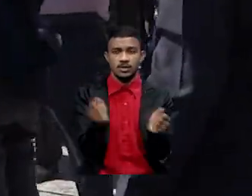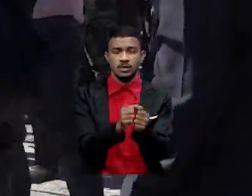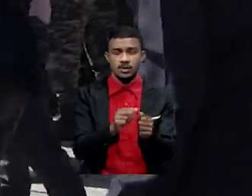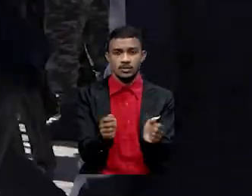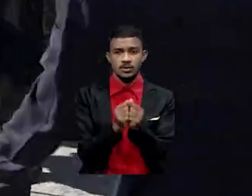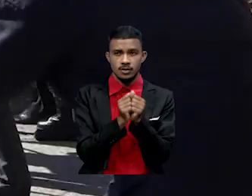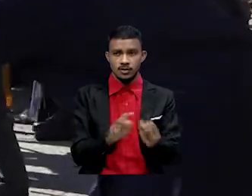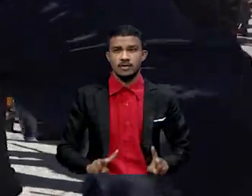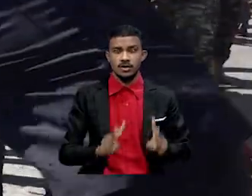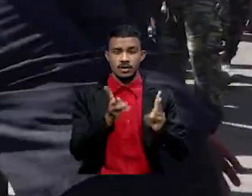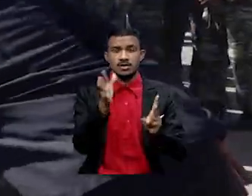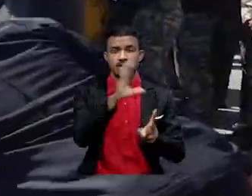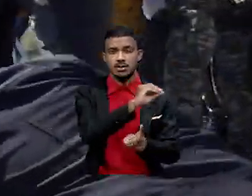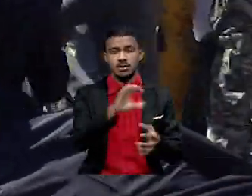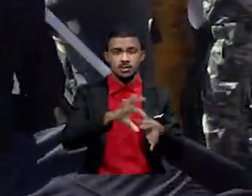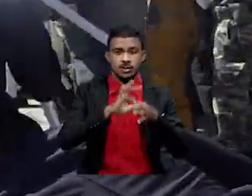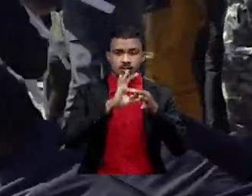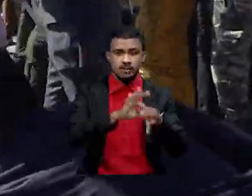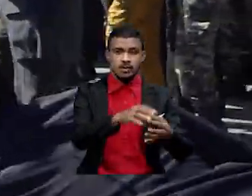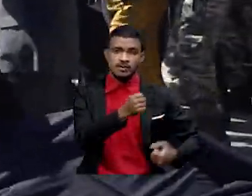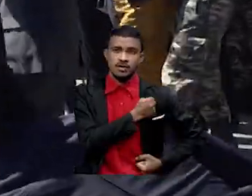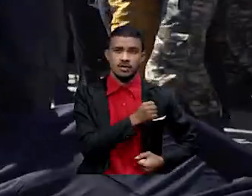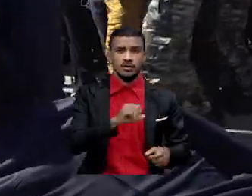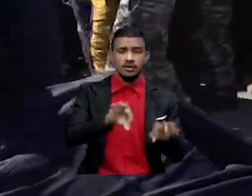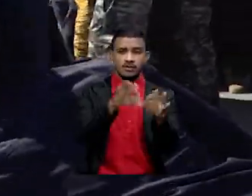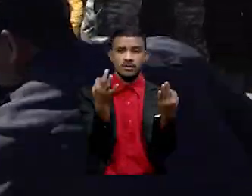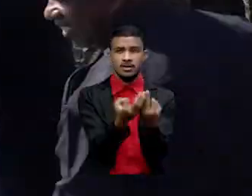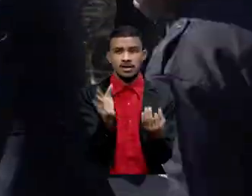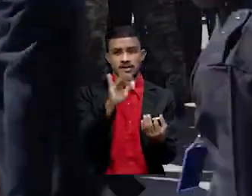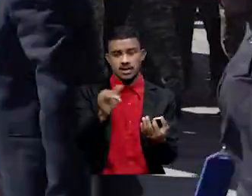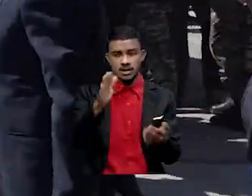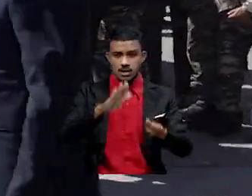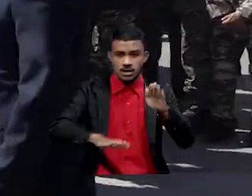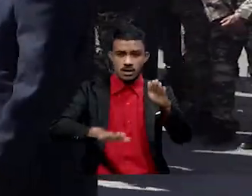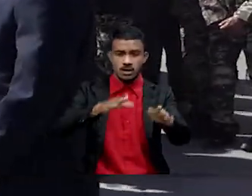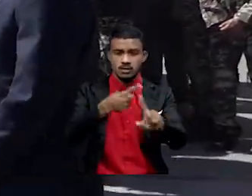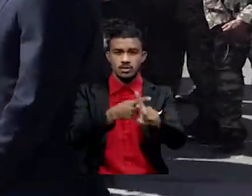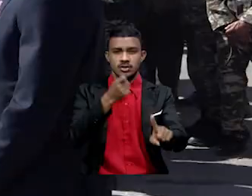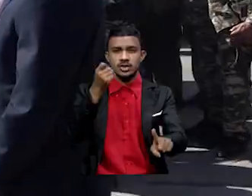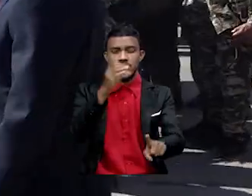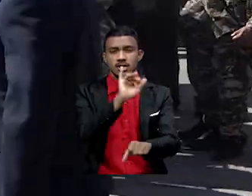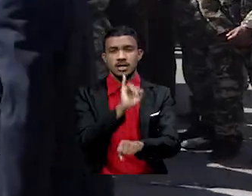Sira, nomos membro FFDTL, noni familia Sira. Lau ain husi igreja motael